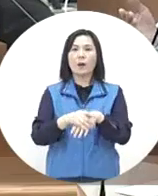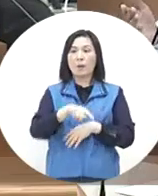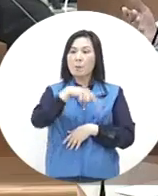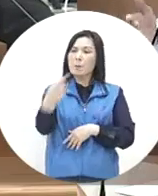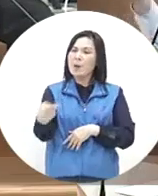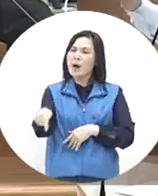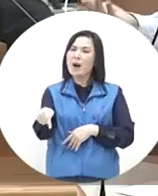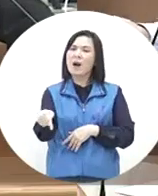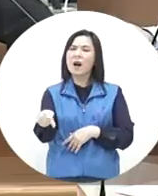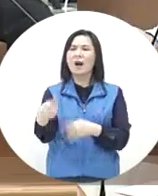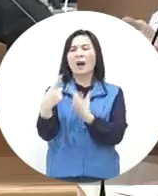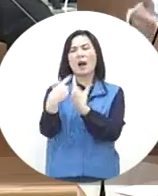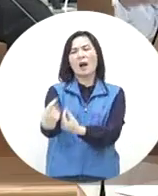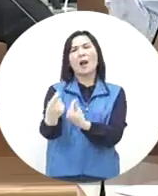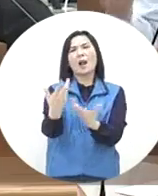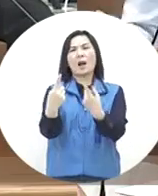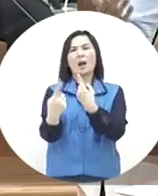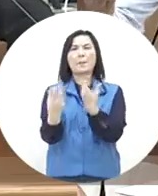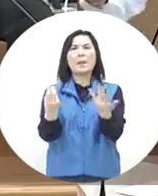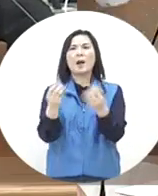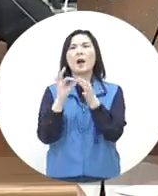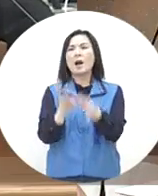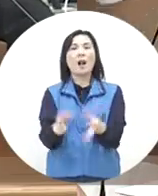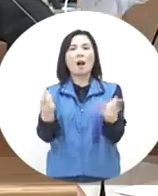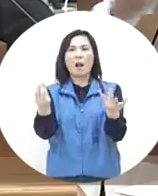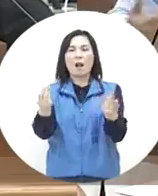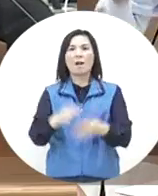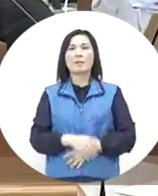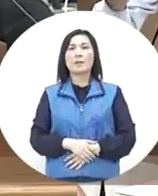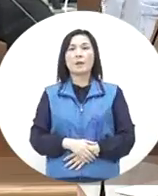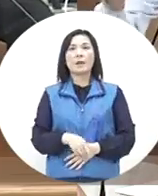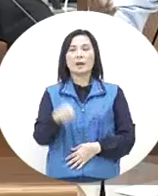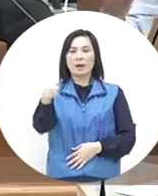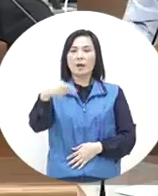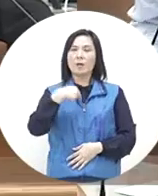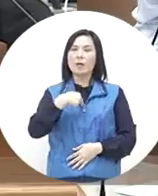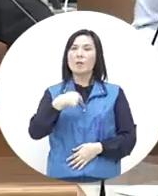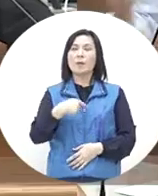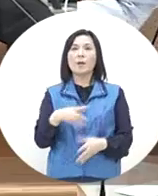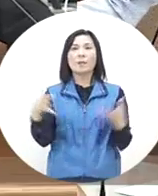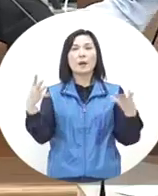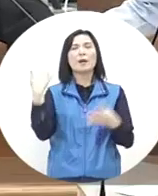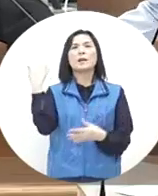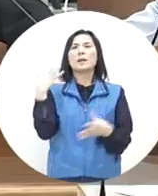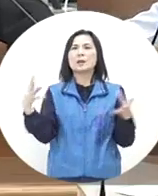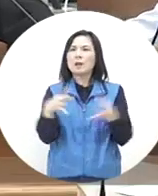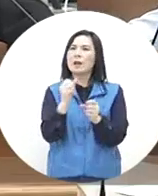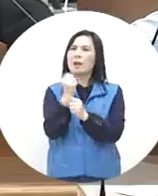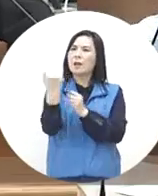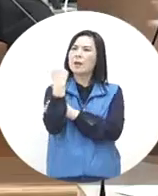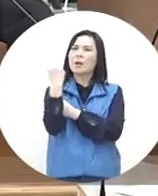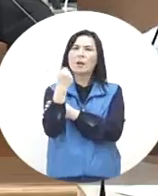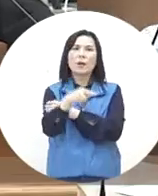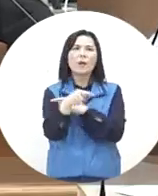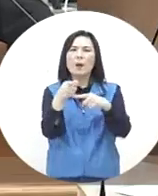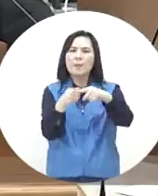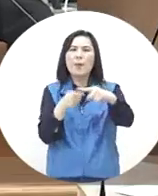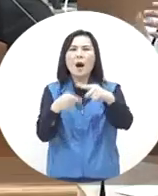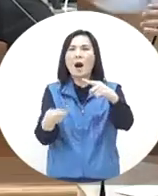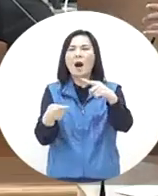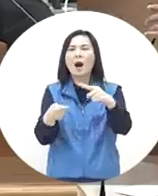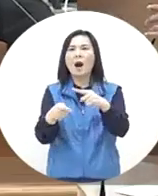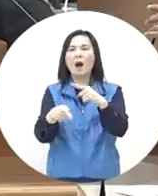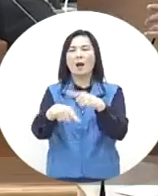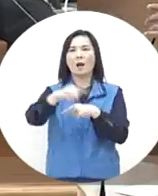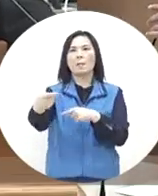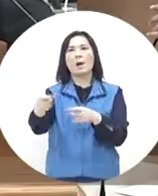你的意思，然后没有继续，那我们之前你我们共同努力的东西就不见了。到时候跟我讲说，哎，